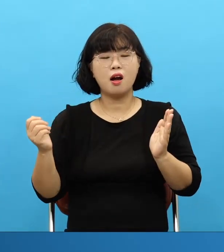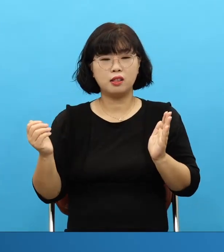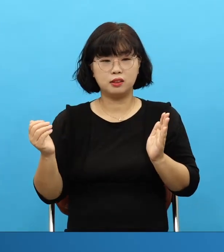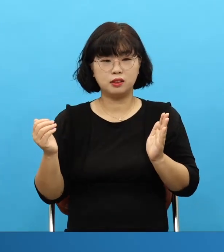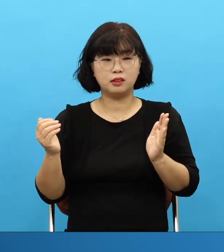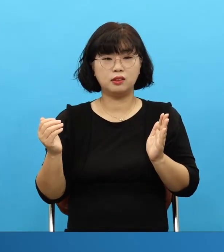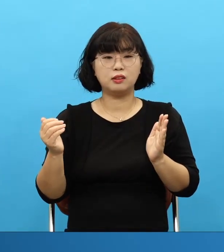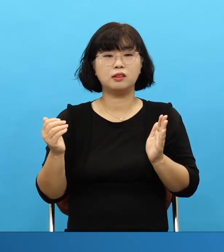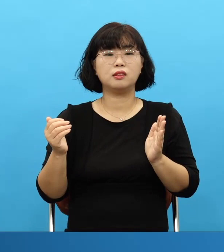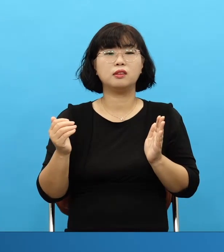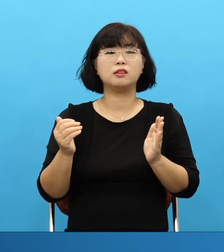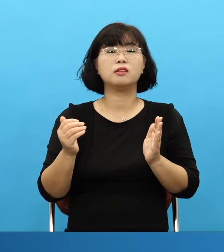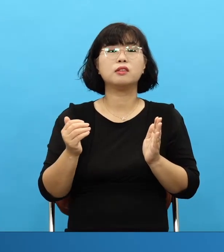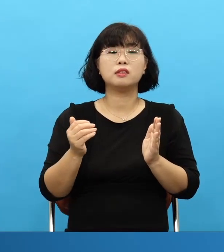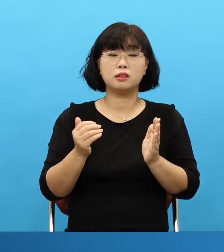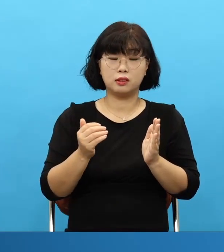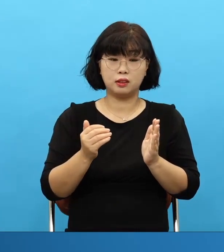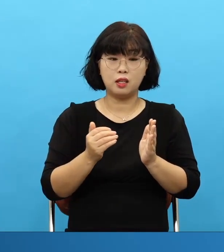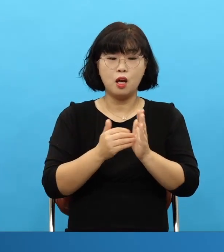얻기까지